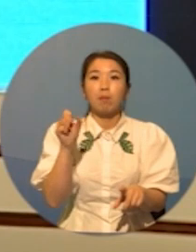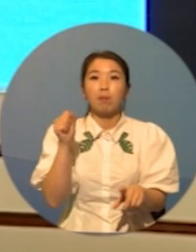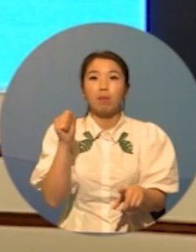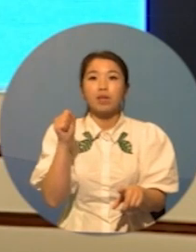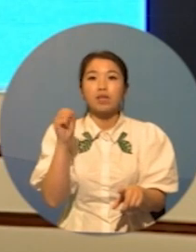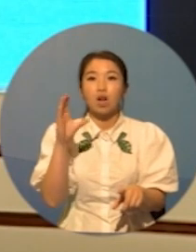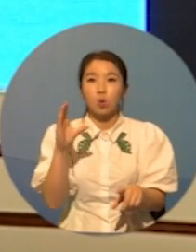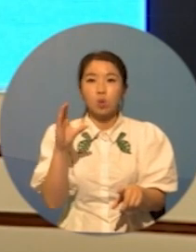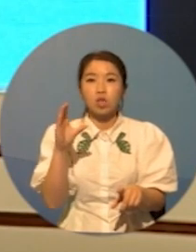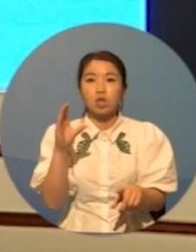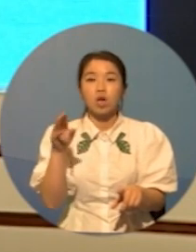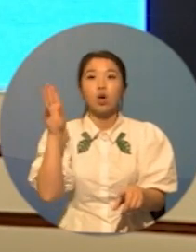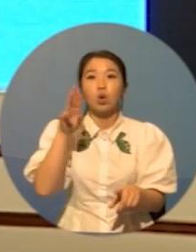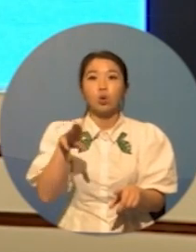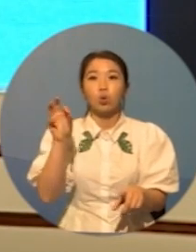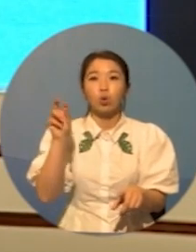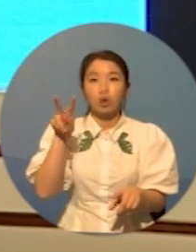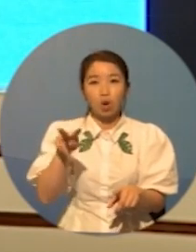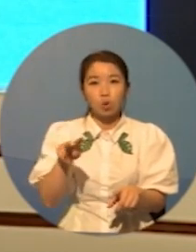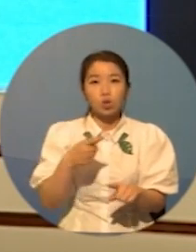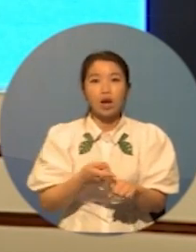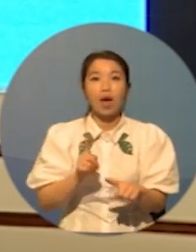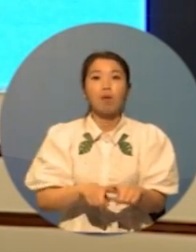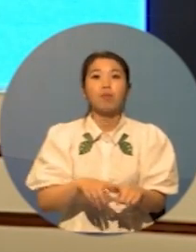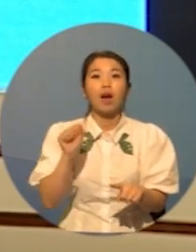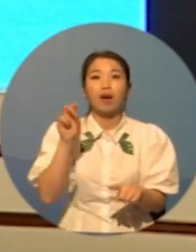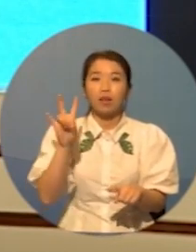толқылауыш, анықлауыш қызметін атқарады.